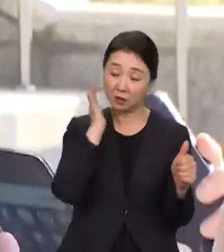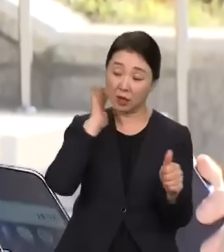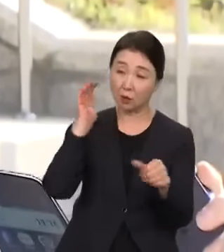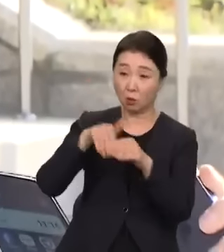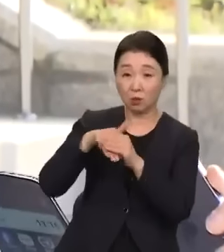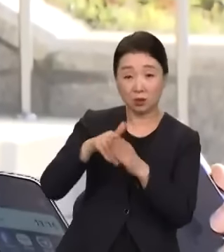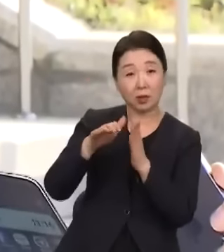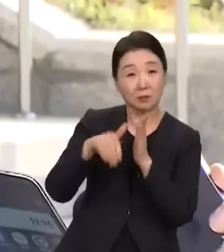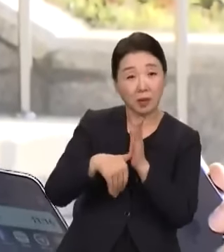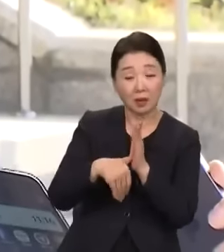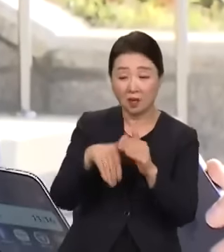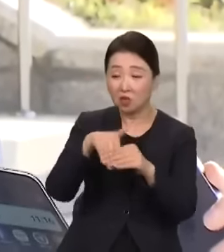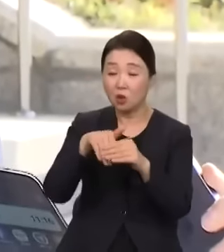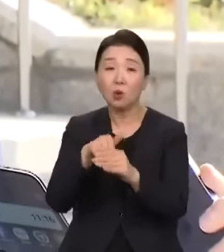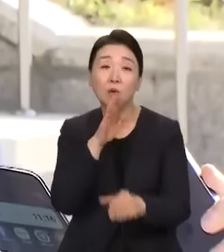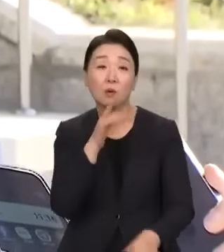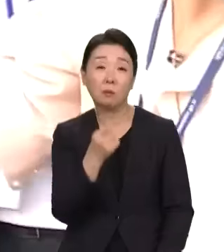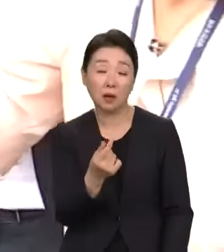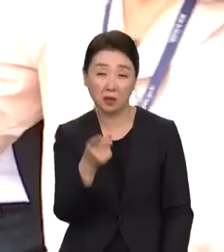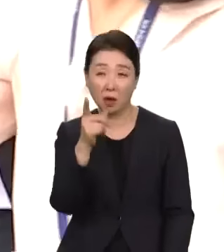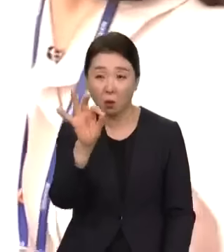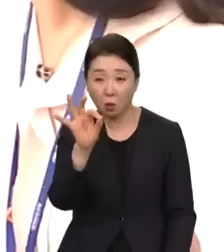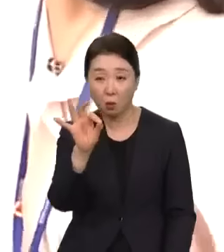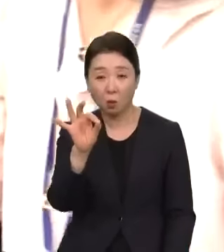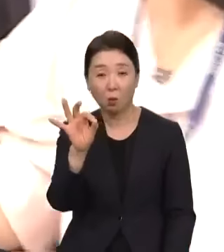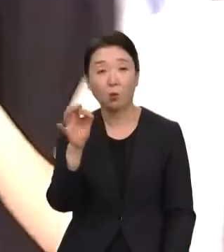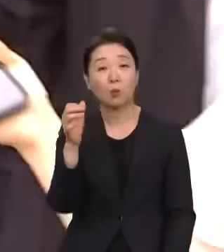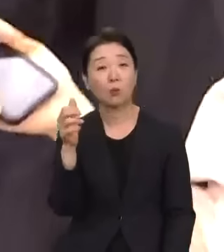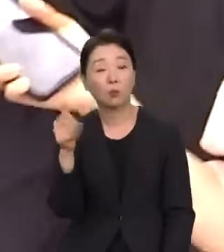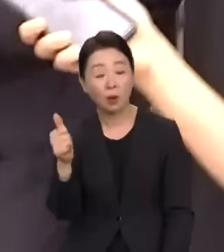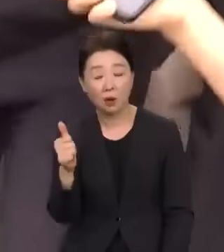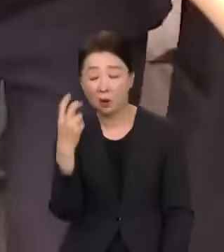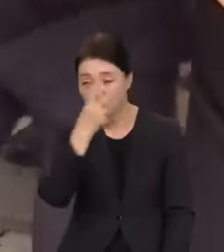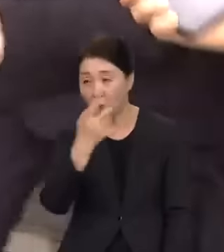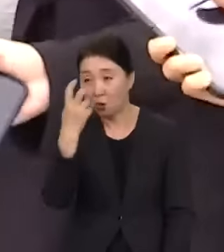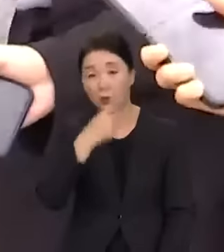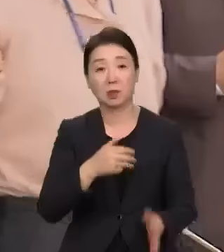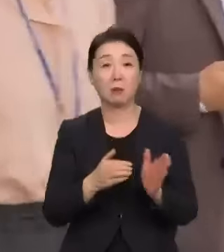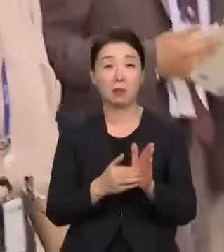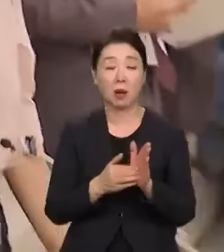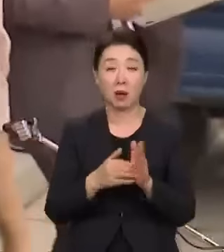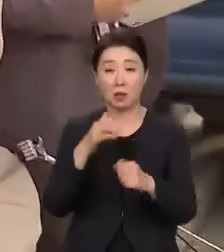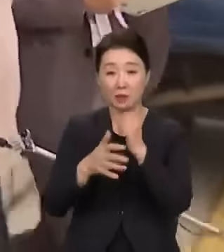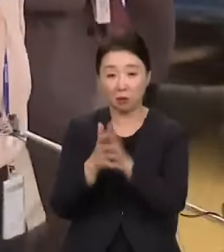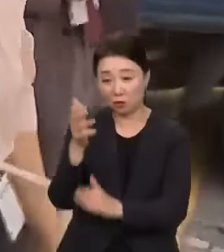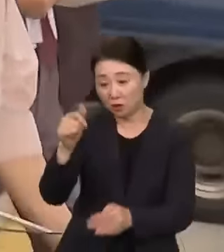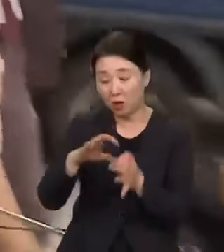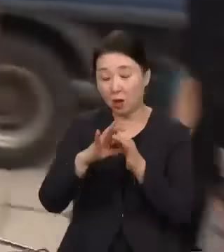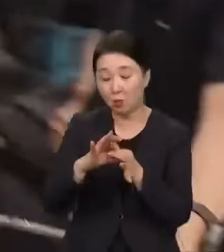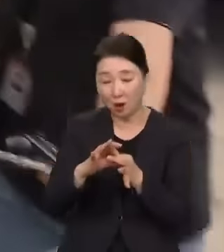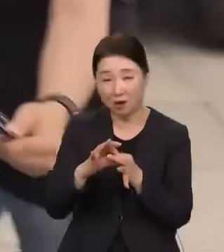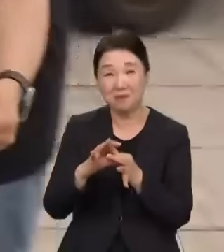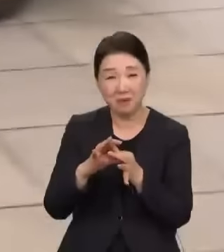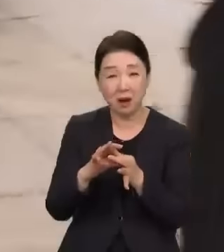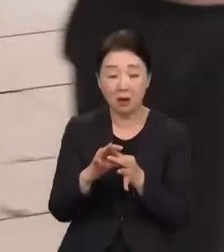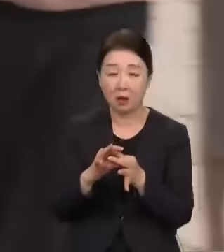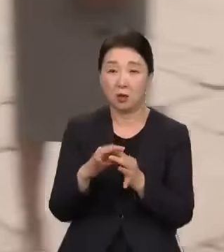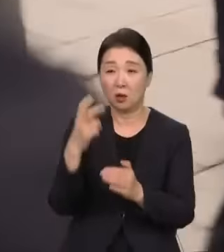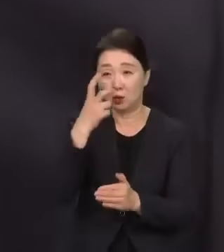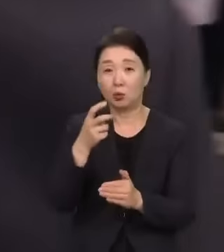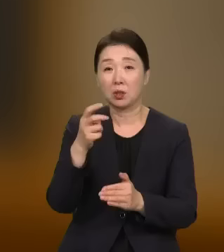등 여러 선거에서 홍 시장과 관련한 여론조사를 실시했고 홍 시장 측근으로부터 조사 비용을